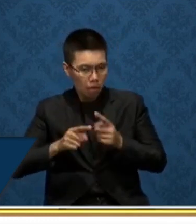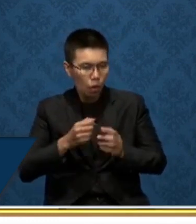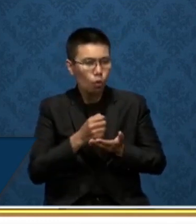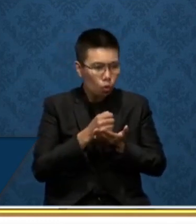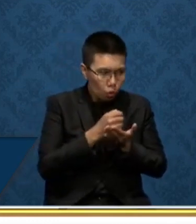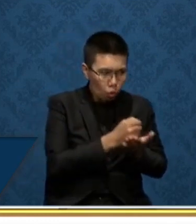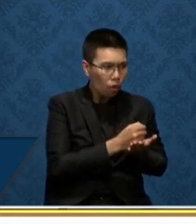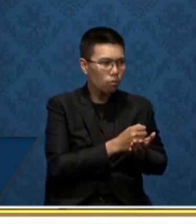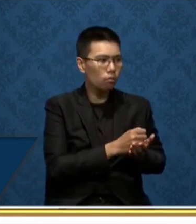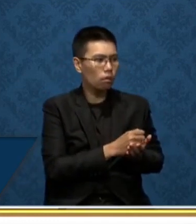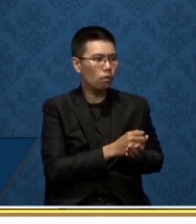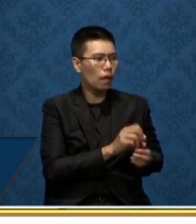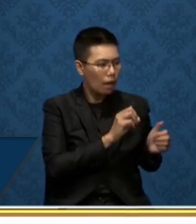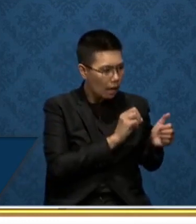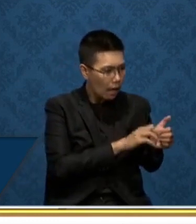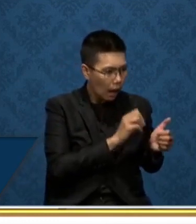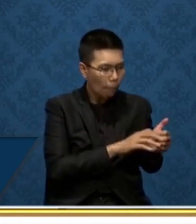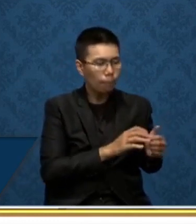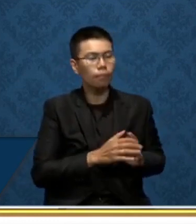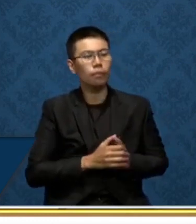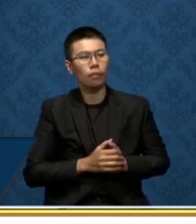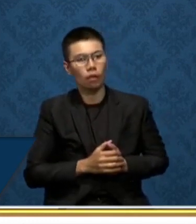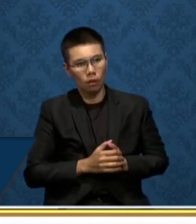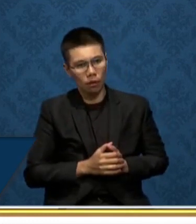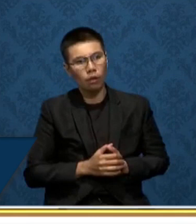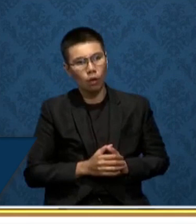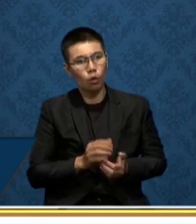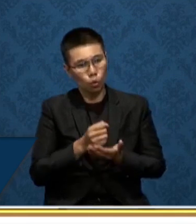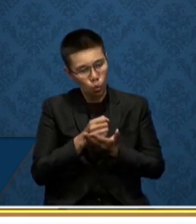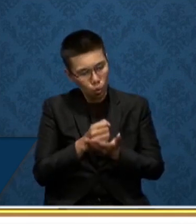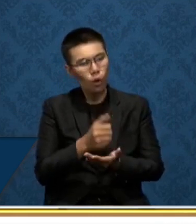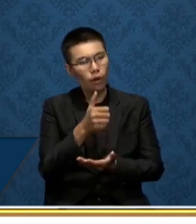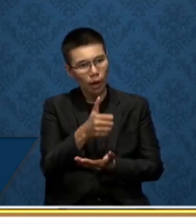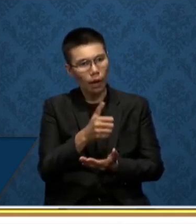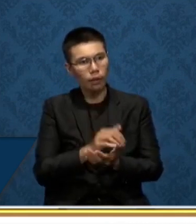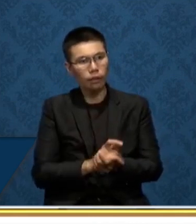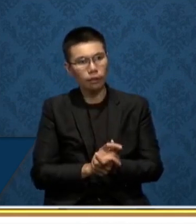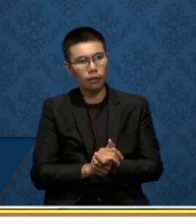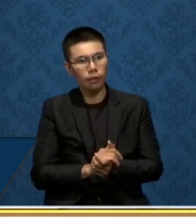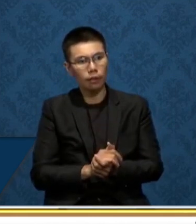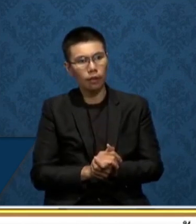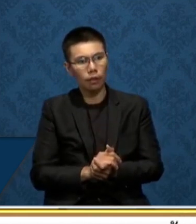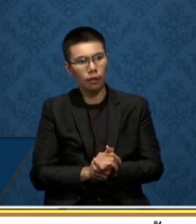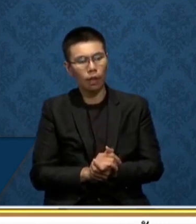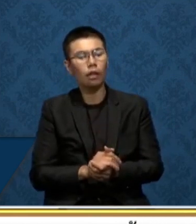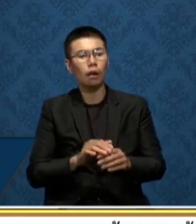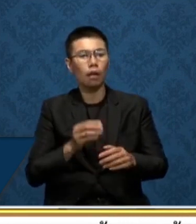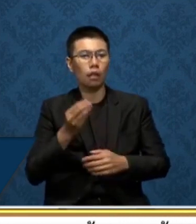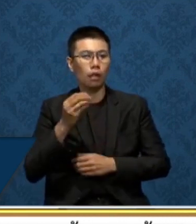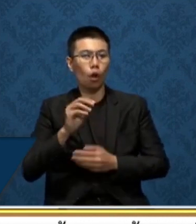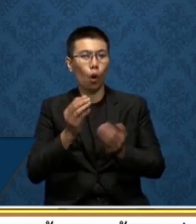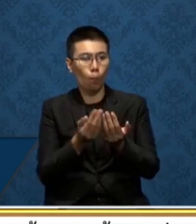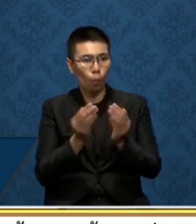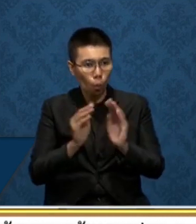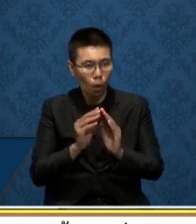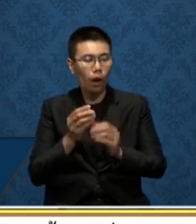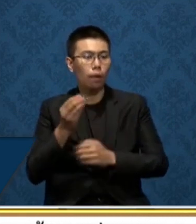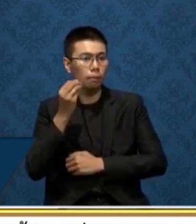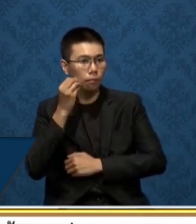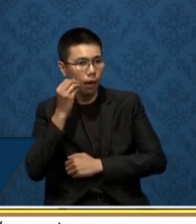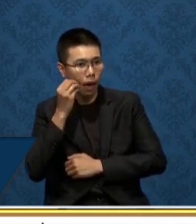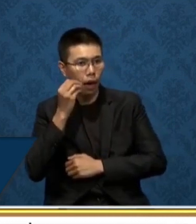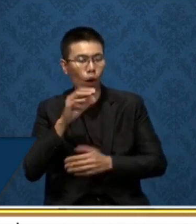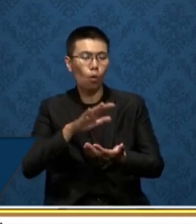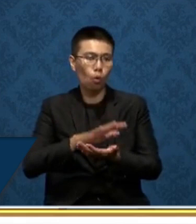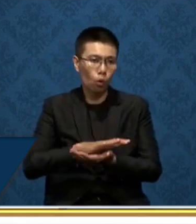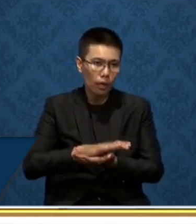อันนี้จะช่วยให้ลดความรุนแรงในครอบครัวได้ตั้งแต่ที่บ้านเลยนะครับตั้งแต่เด็กเลยเพราะเด็กเนี่ยคื